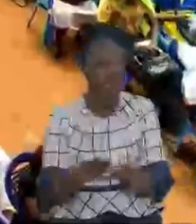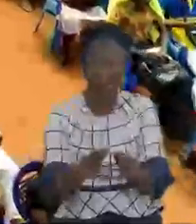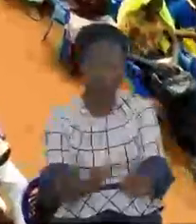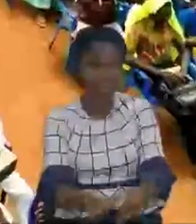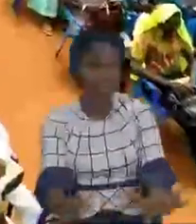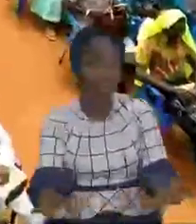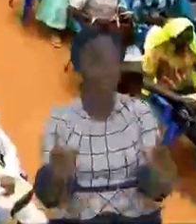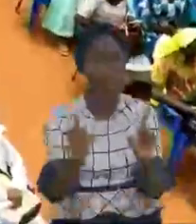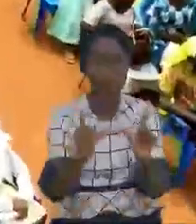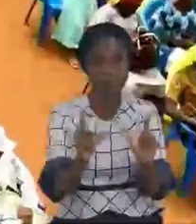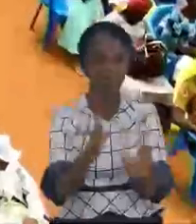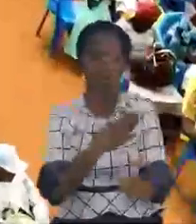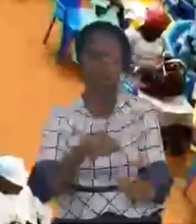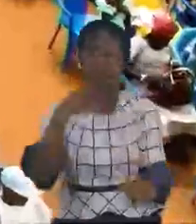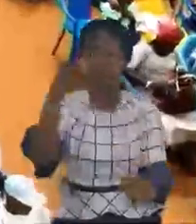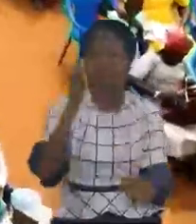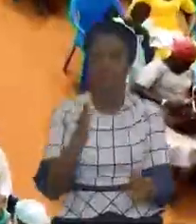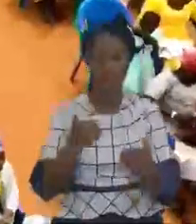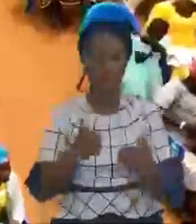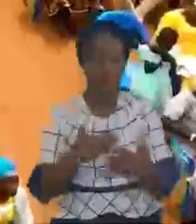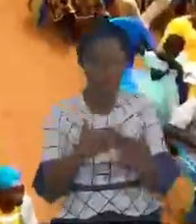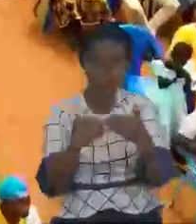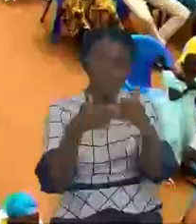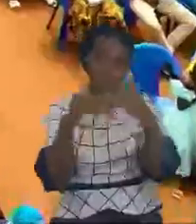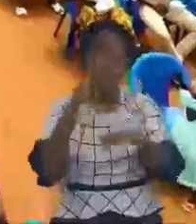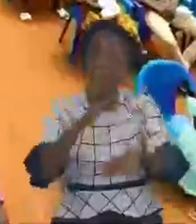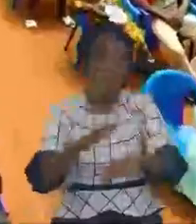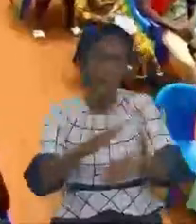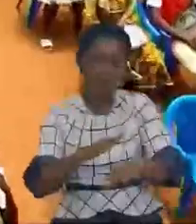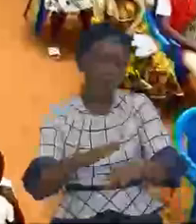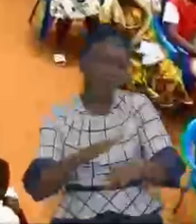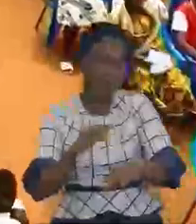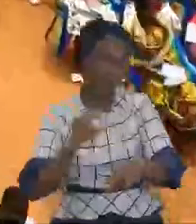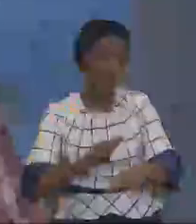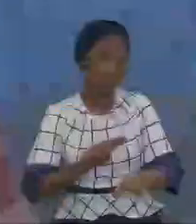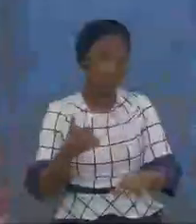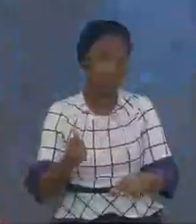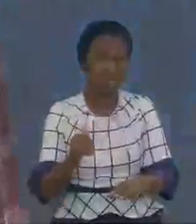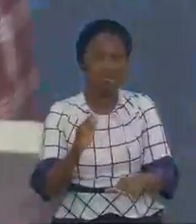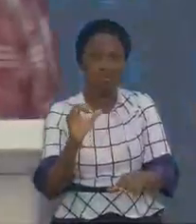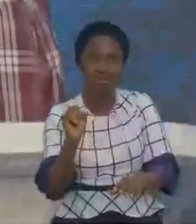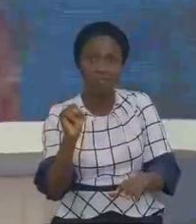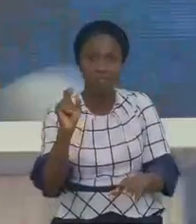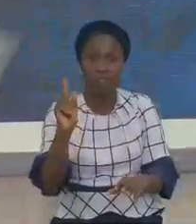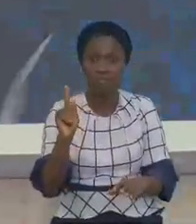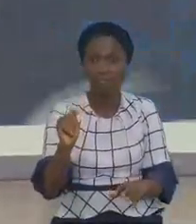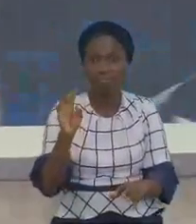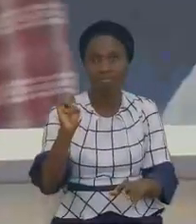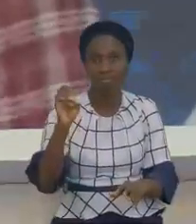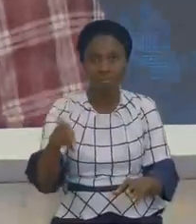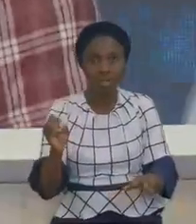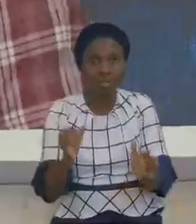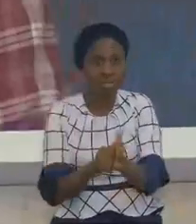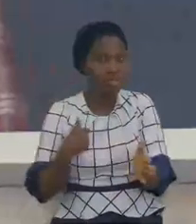Et Dieu a déjà construit toutes les marches. Vous ne devez pas rester au niveau